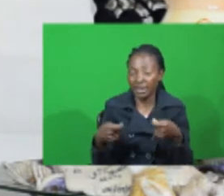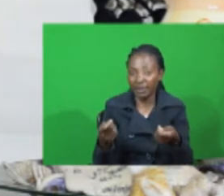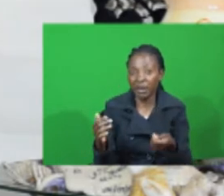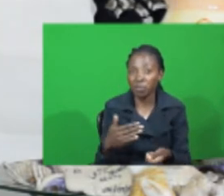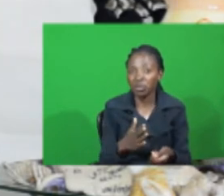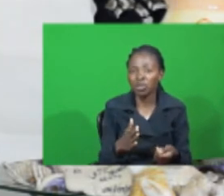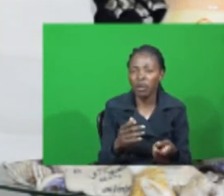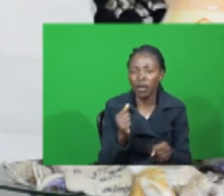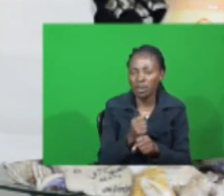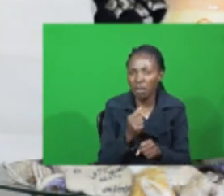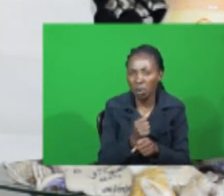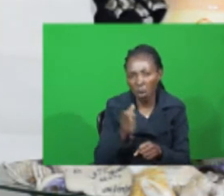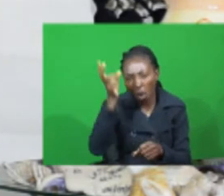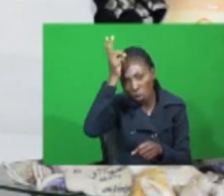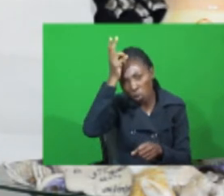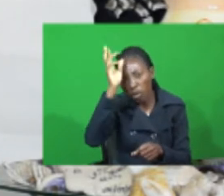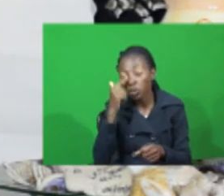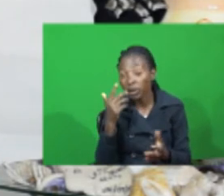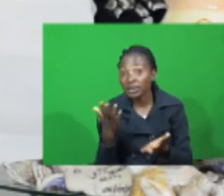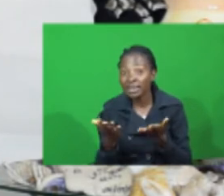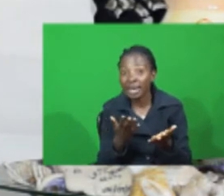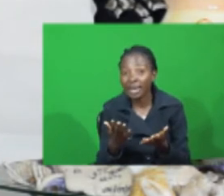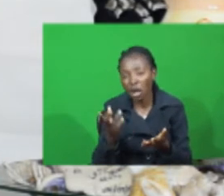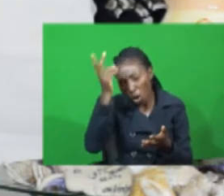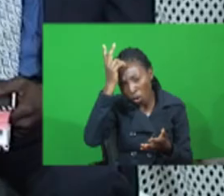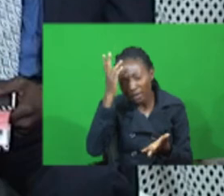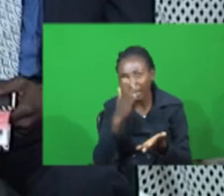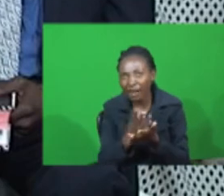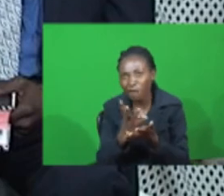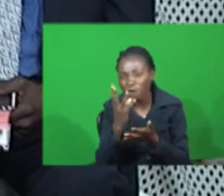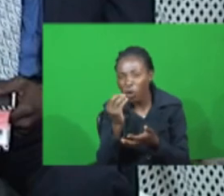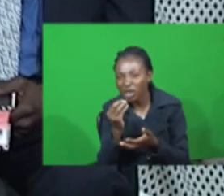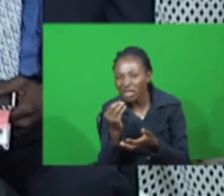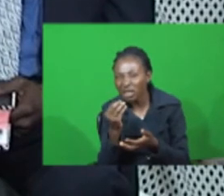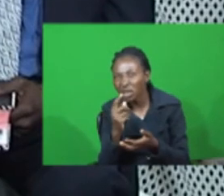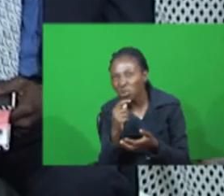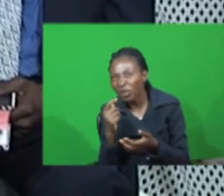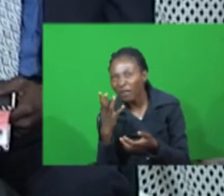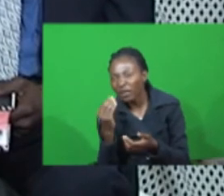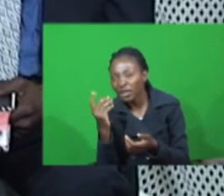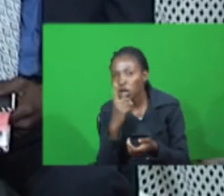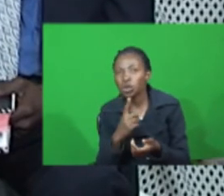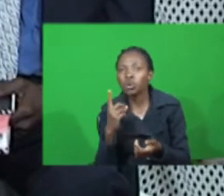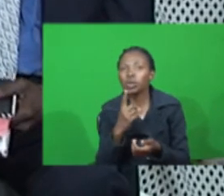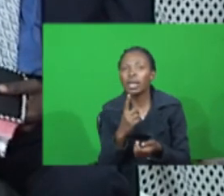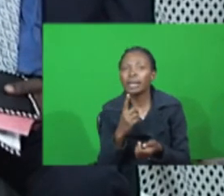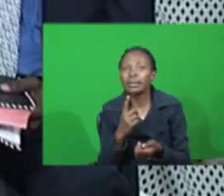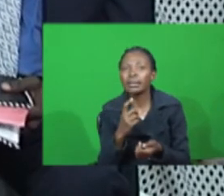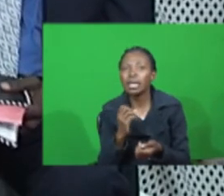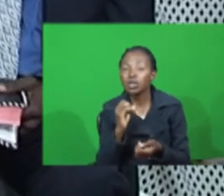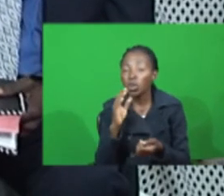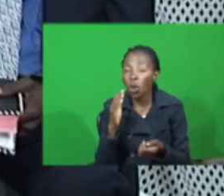ndaita sambudzika ini nharaunda dzandinogara mufundisi mbudzi dzinotangira kuma $40-$50 saka ndikuedza kufunga